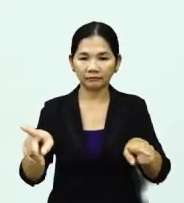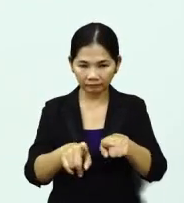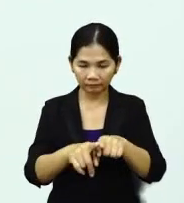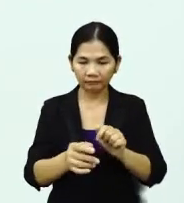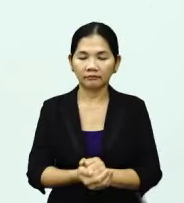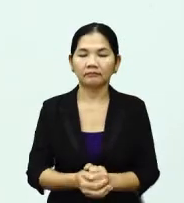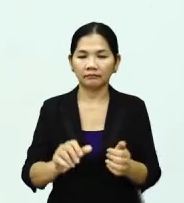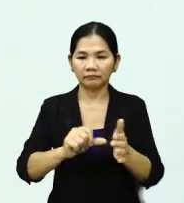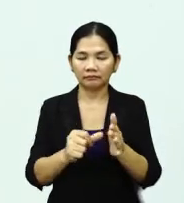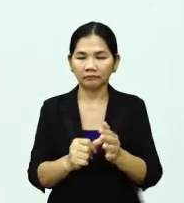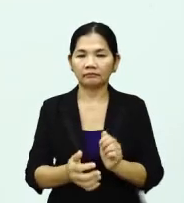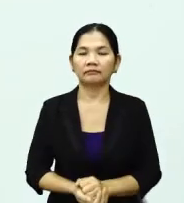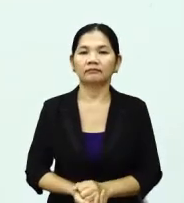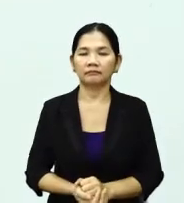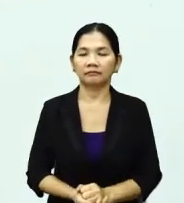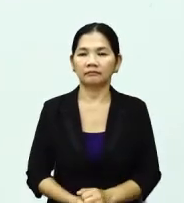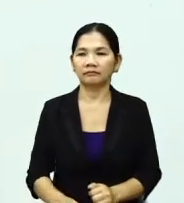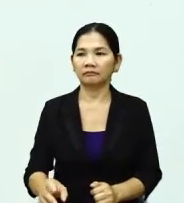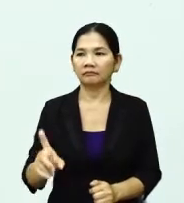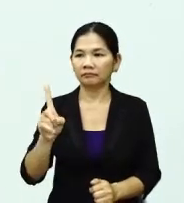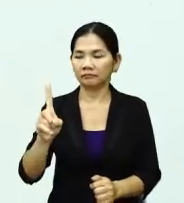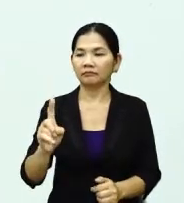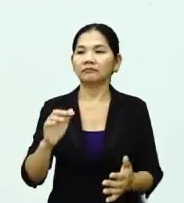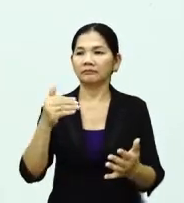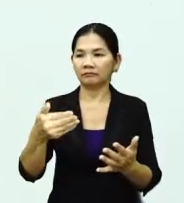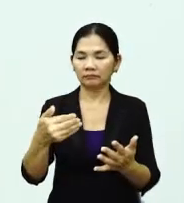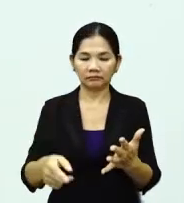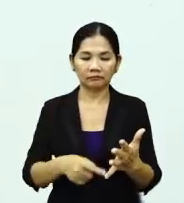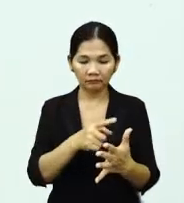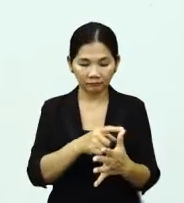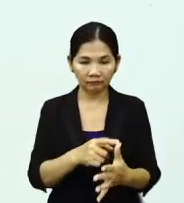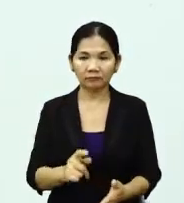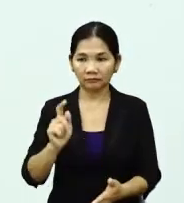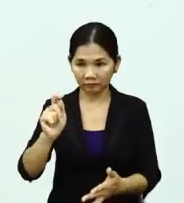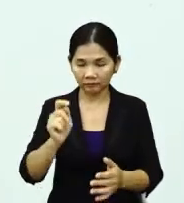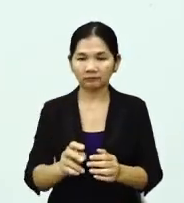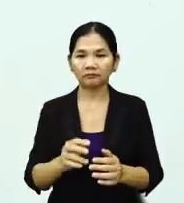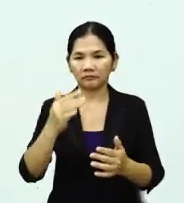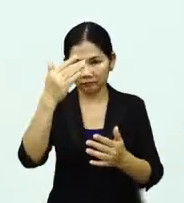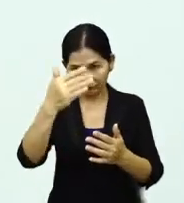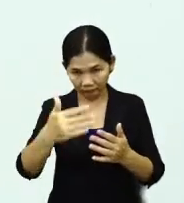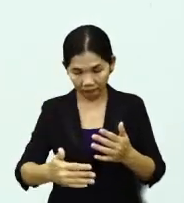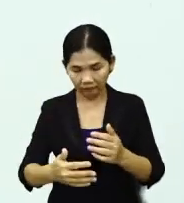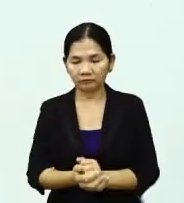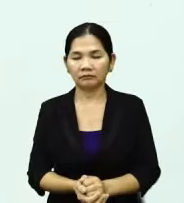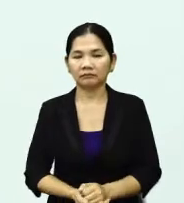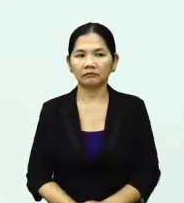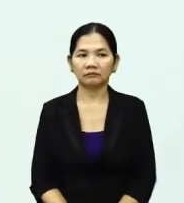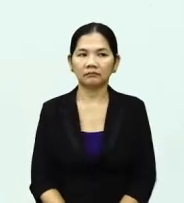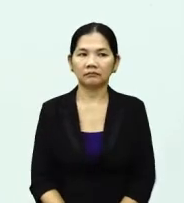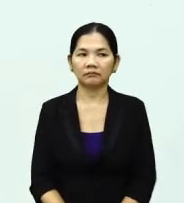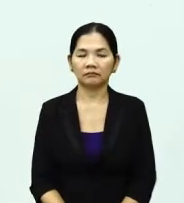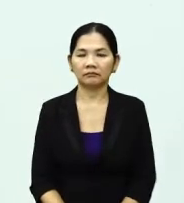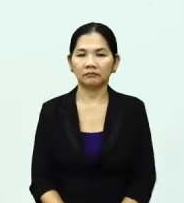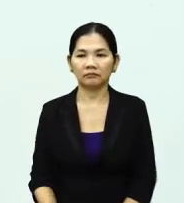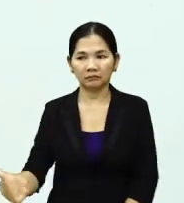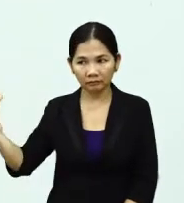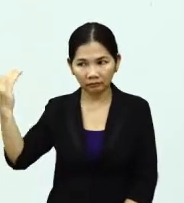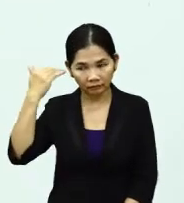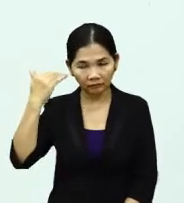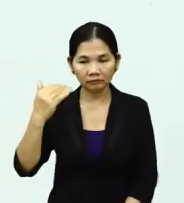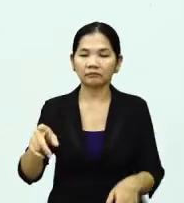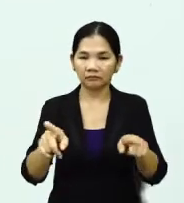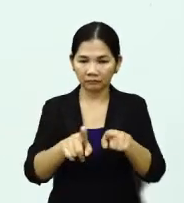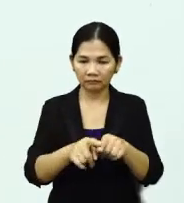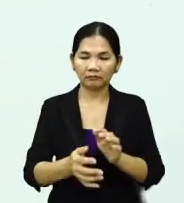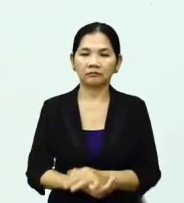sạ sạp nâng biệt xa. Chẳng sạ tư sạ sạp con sạ sẽ chìm lại mà. Bốn. Chà sạ tư sạ sạp. Hai